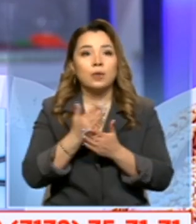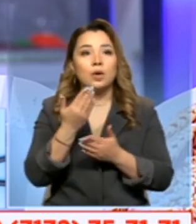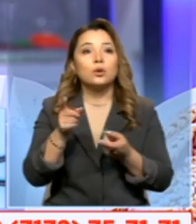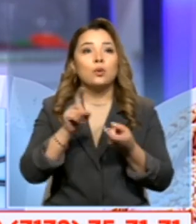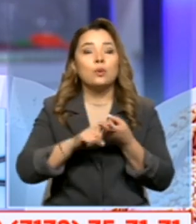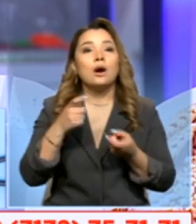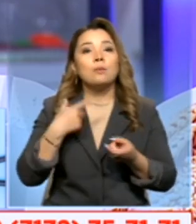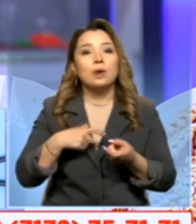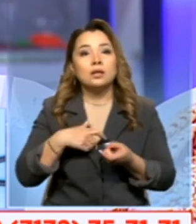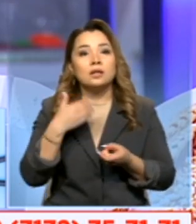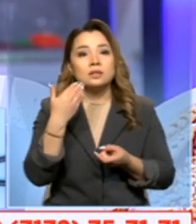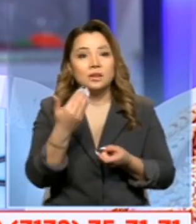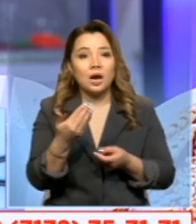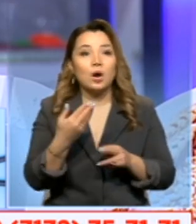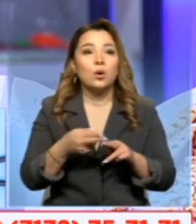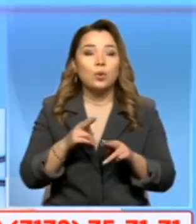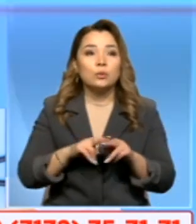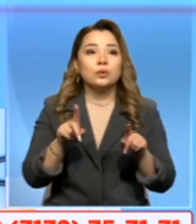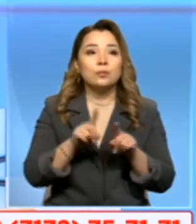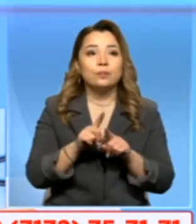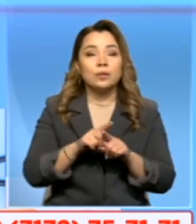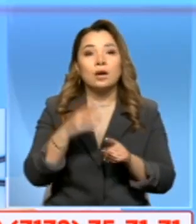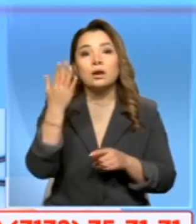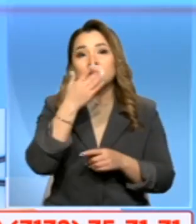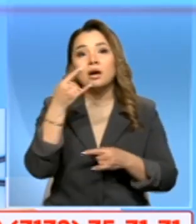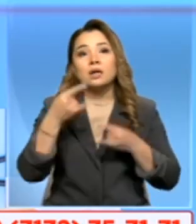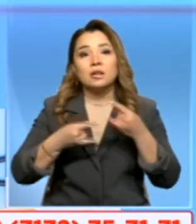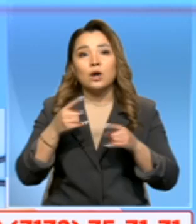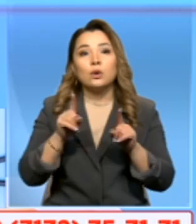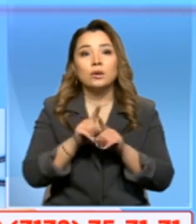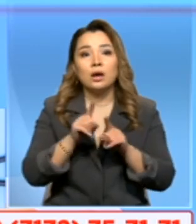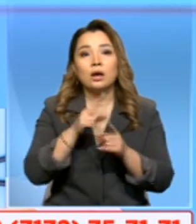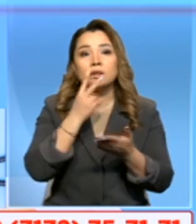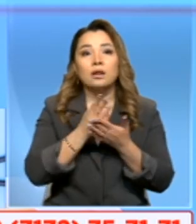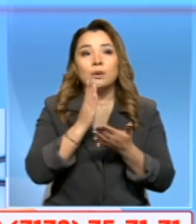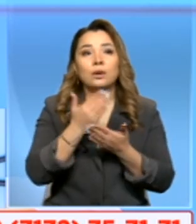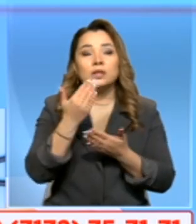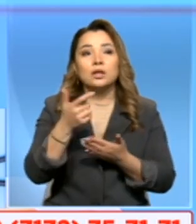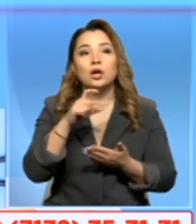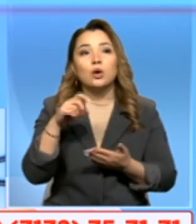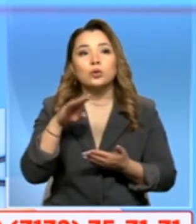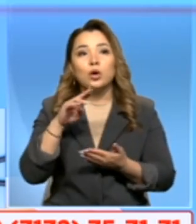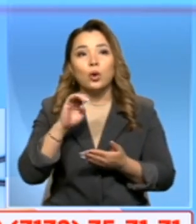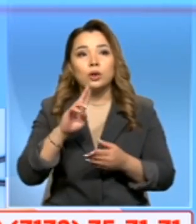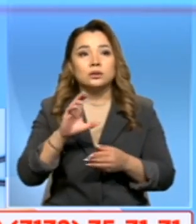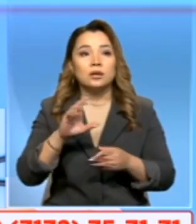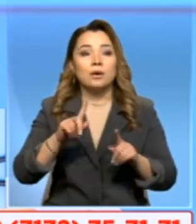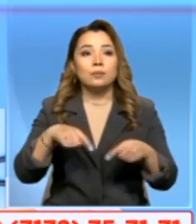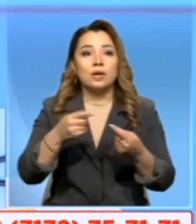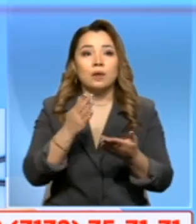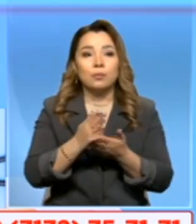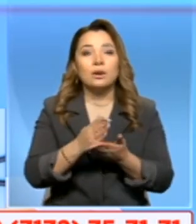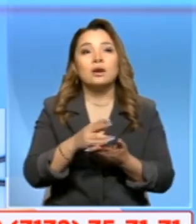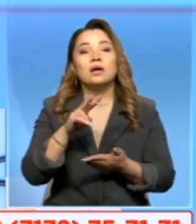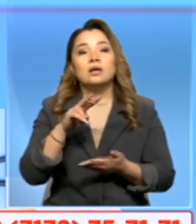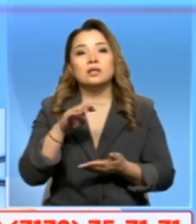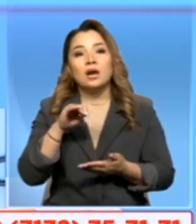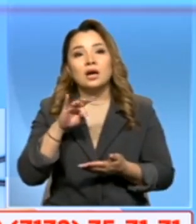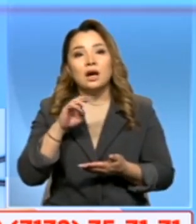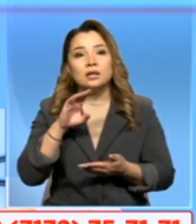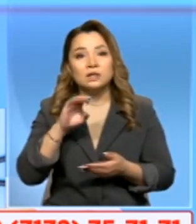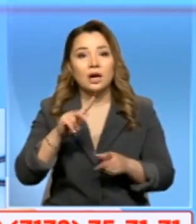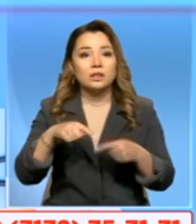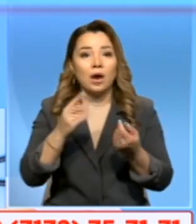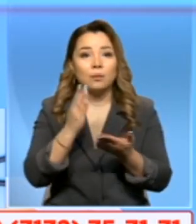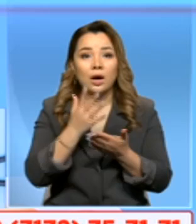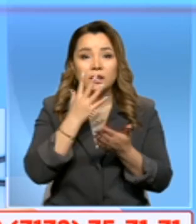Ол өзіңізге байланысты. Эфирдің басында айтып кеттім, көпсі ойлайды, эутироксты берді, левотироксинді берді, бол дейін мен